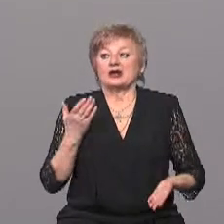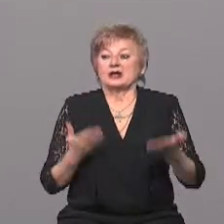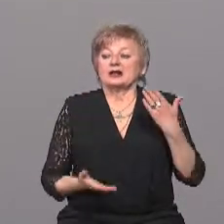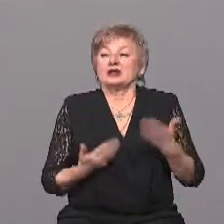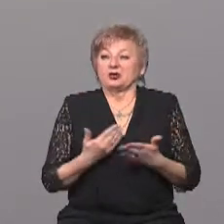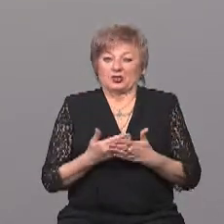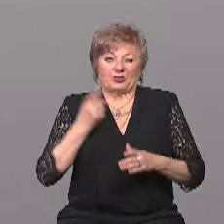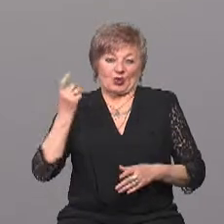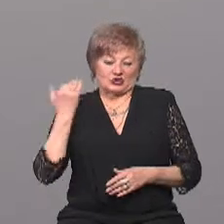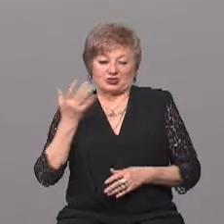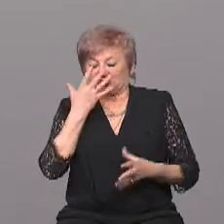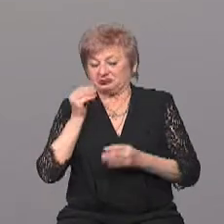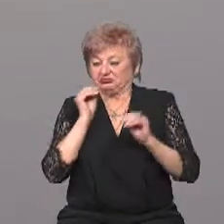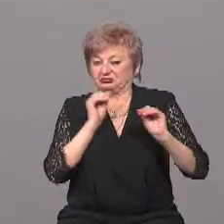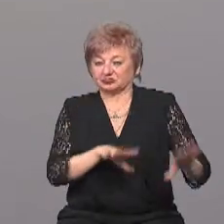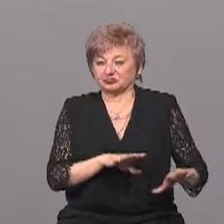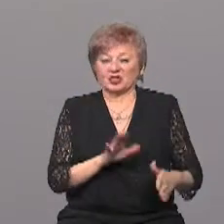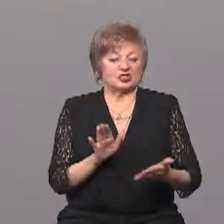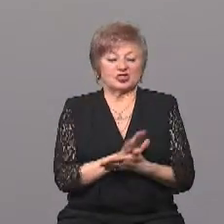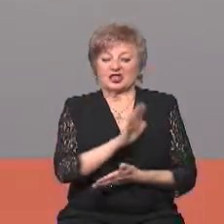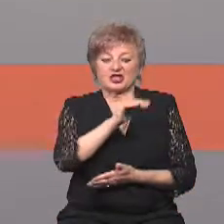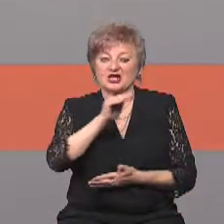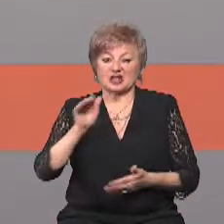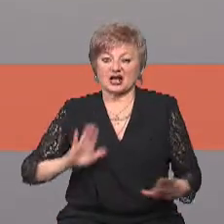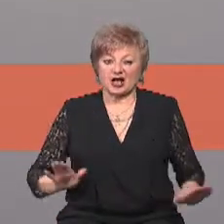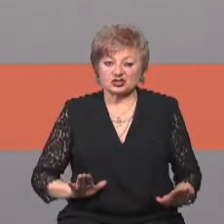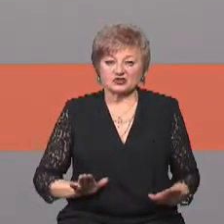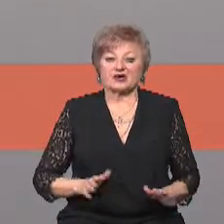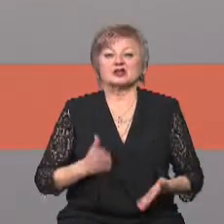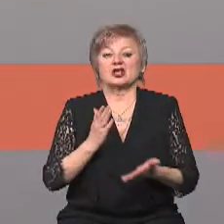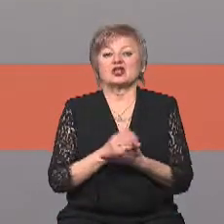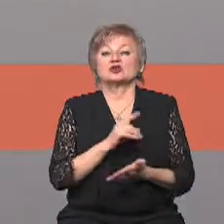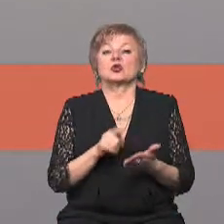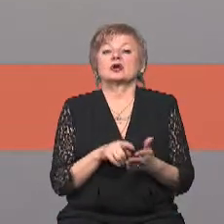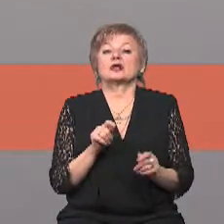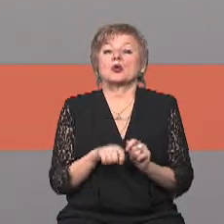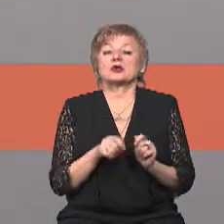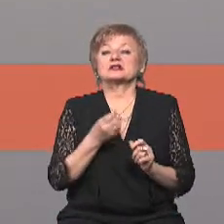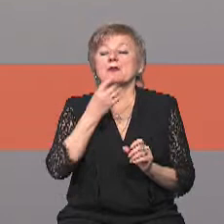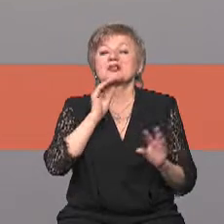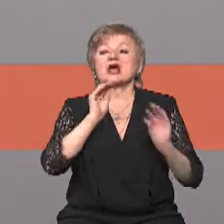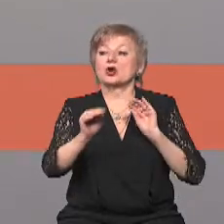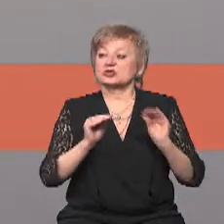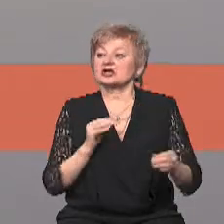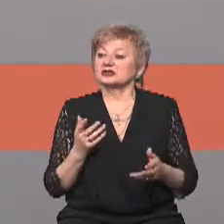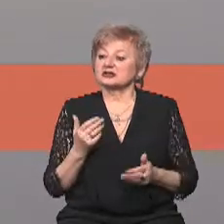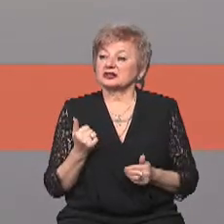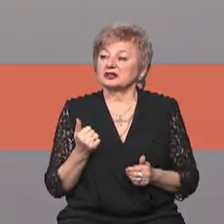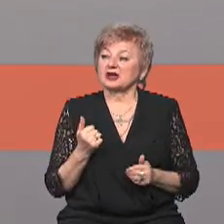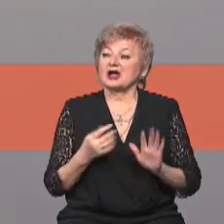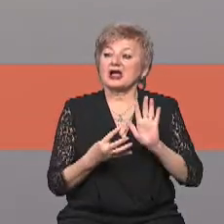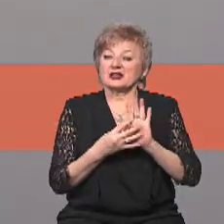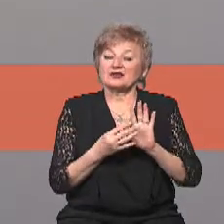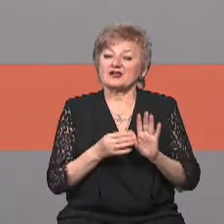наприклад, підприємці не реагують і не прибирають, то є в місті інспекція з питань благоустрою. Я перепрошую, от